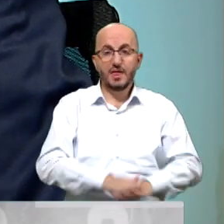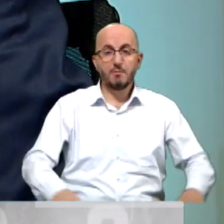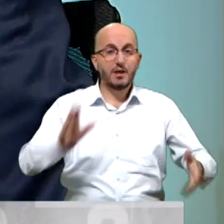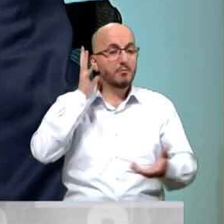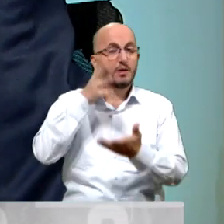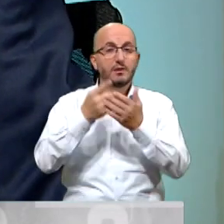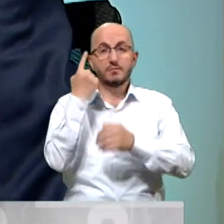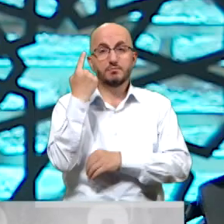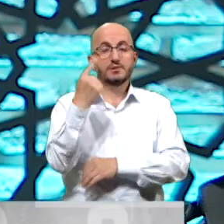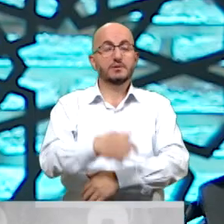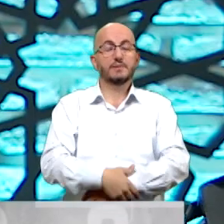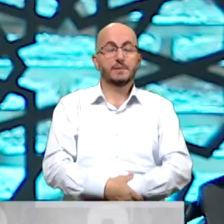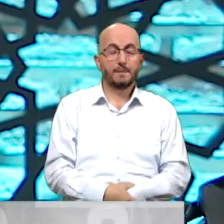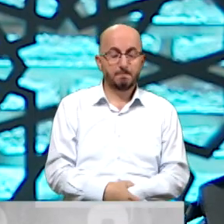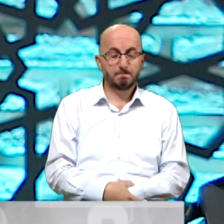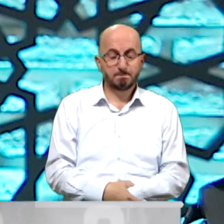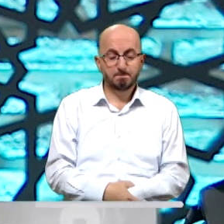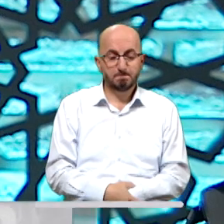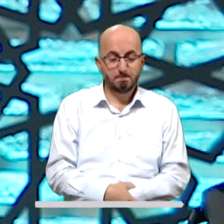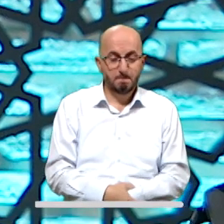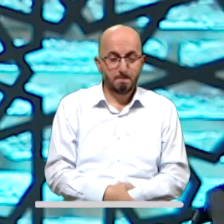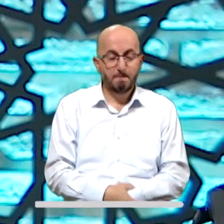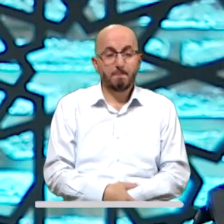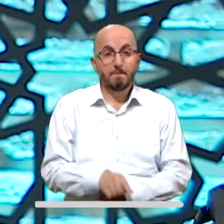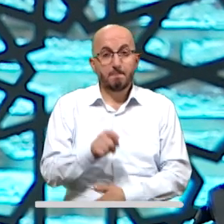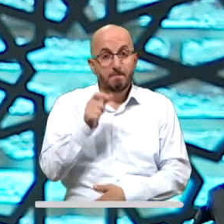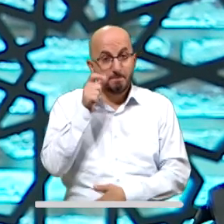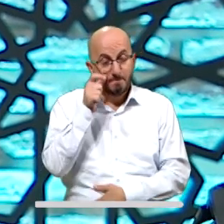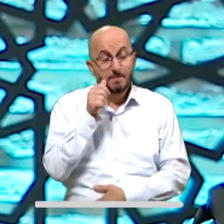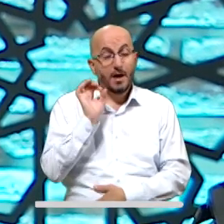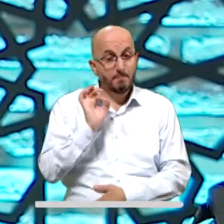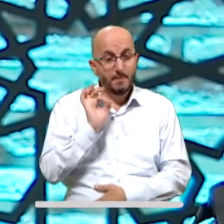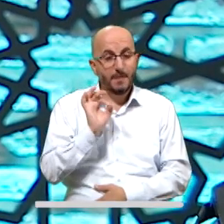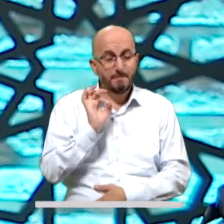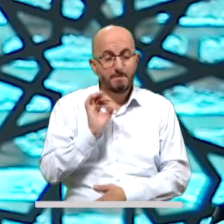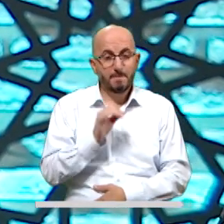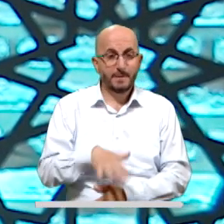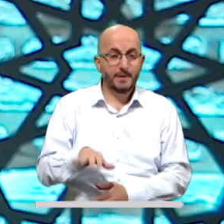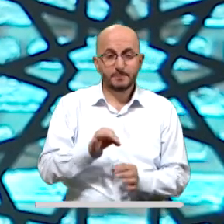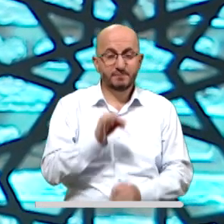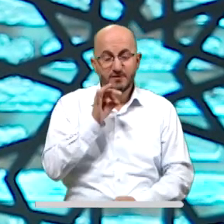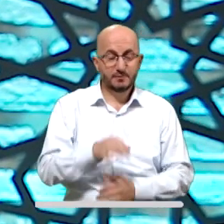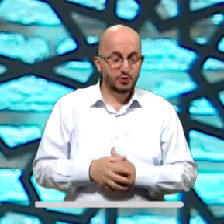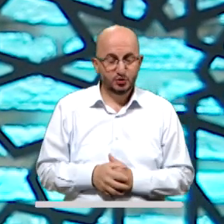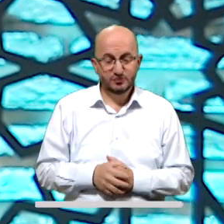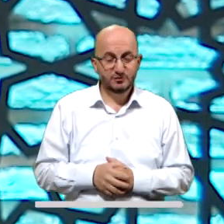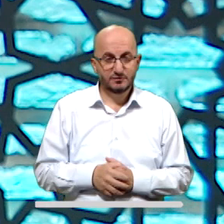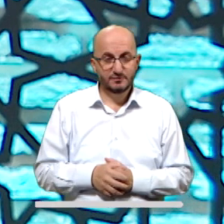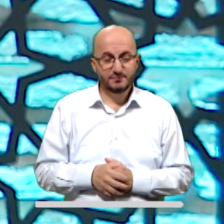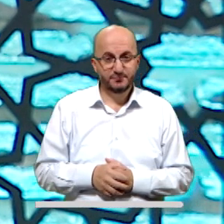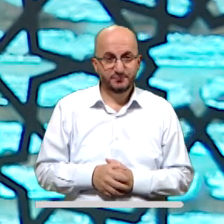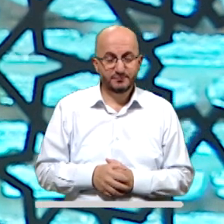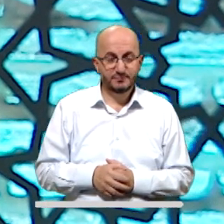ibadetlerimizden birisidir. Eyvallah hocam. İnşallah o hassasiyeti hep taşırız. Her bir ferdimiz taşır. Şanlıurfa'dan